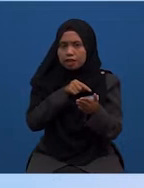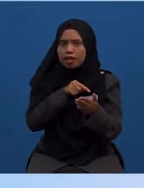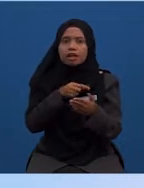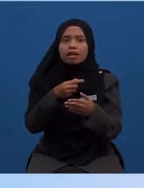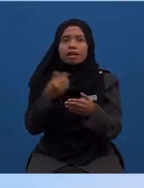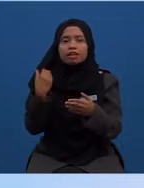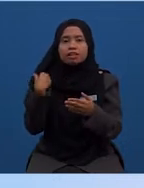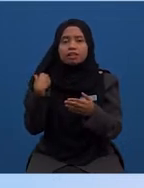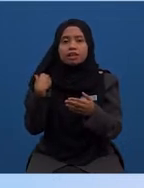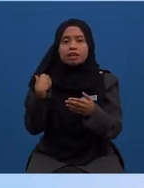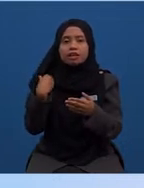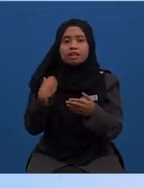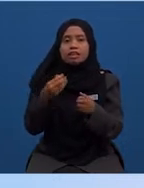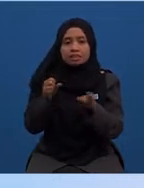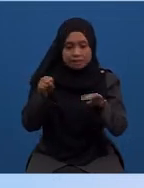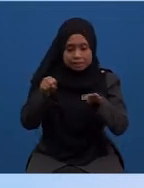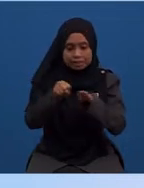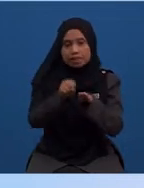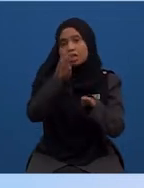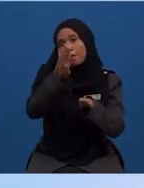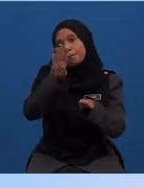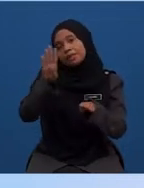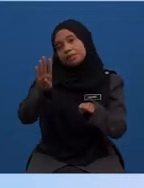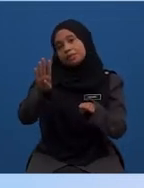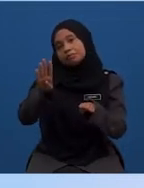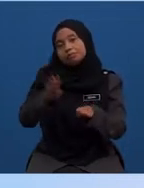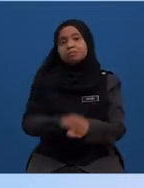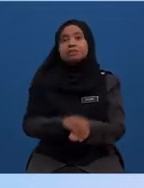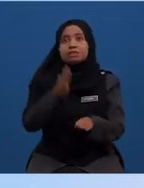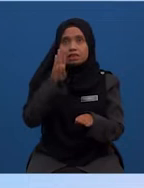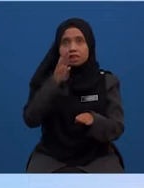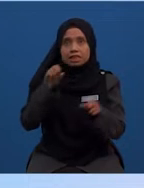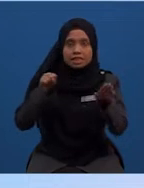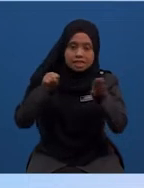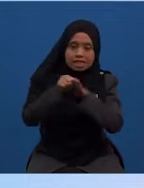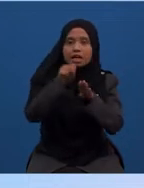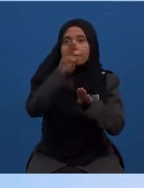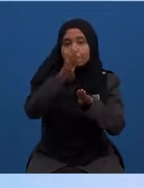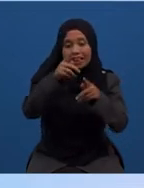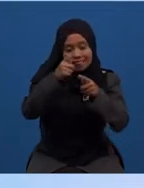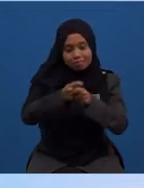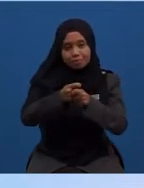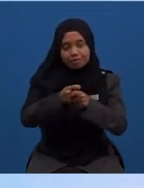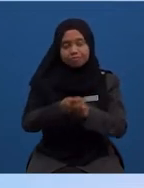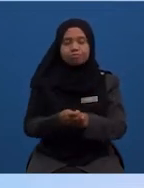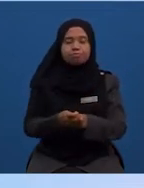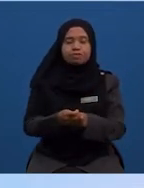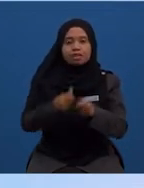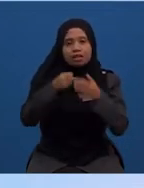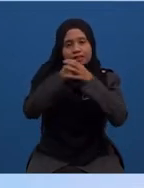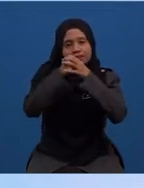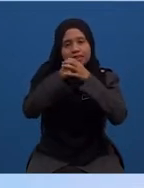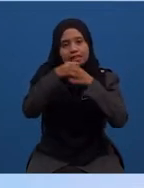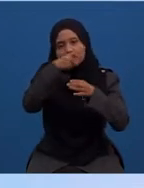yang terbentuk adalah segi empat tepat. Tahniah, anda telah berjaya melukis